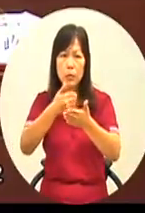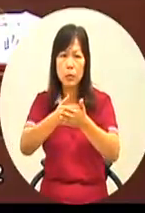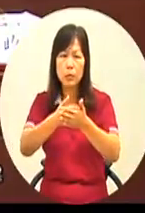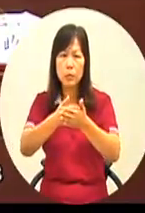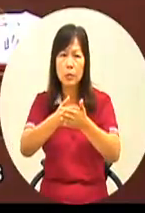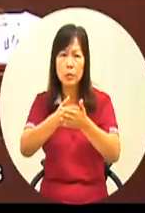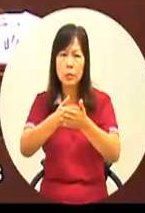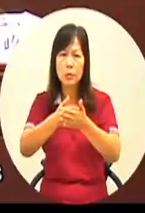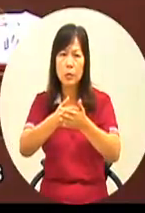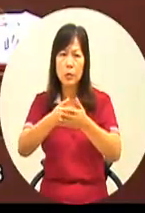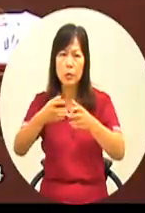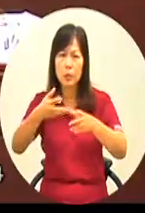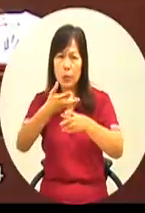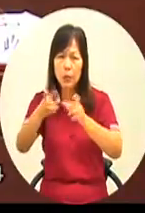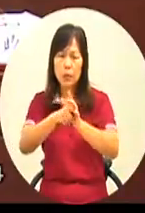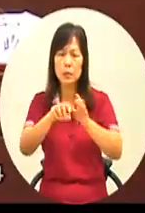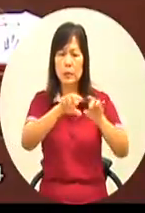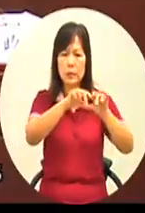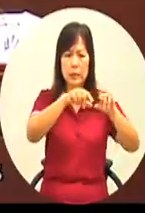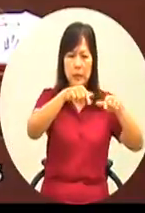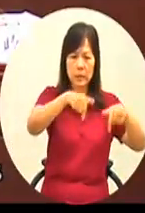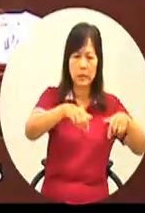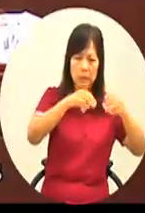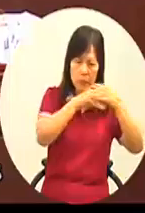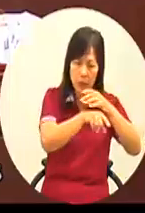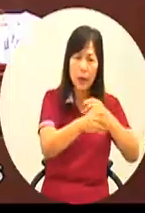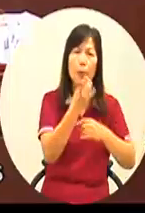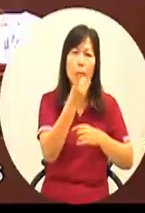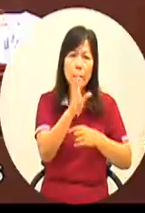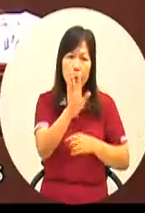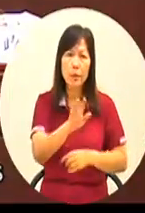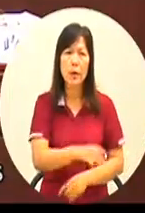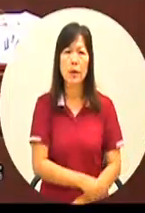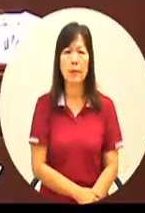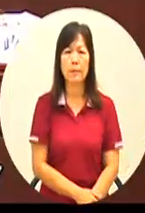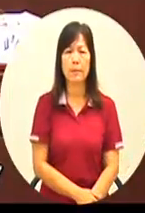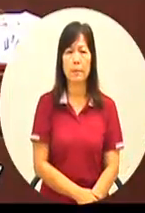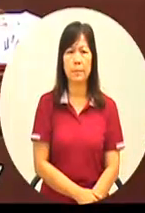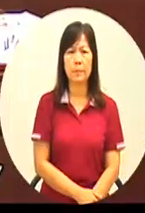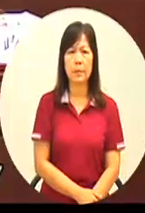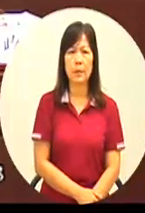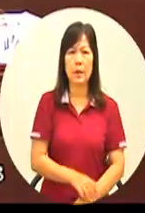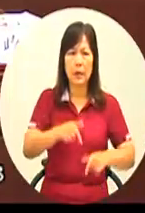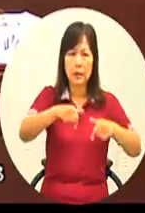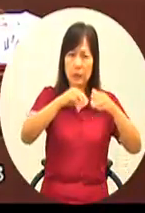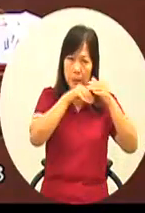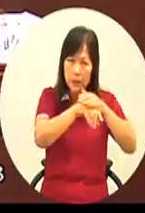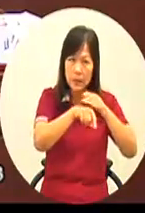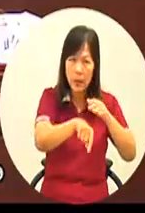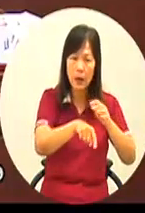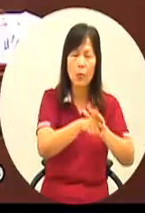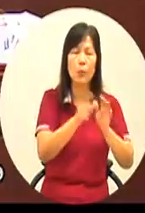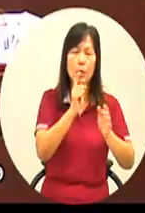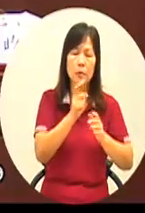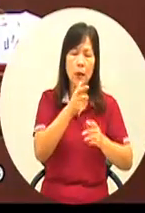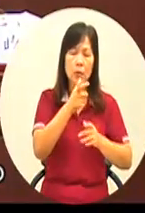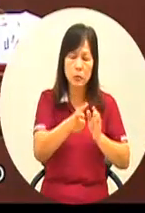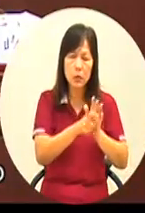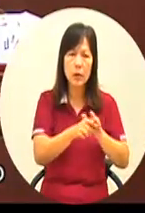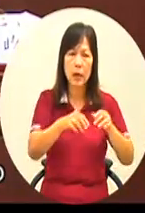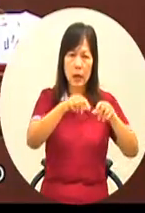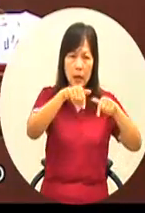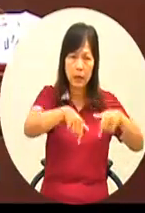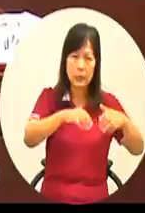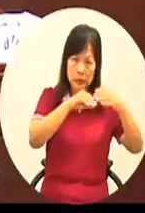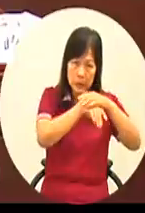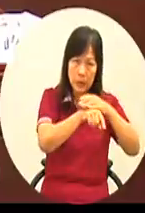的在地的语言。 怎么讲 啊？应该是说西藏，咱叫西藏啊，但是在西藏语